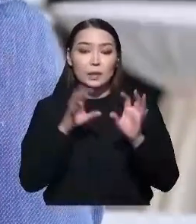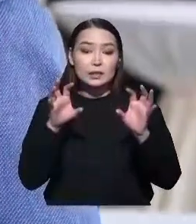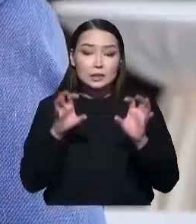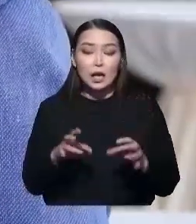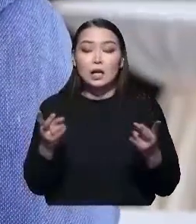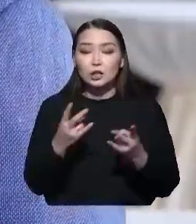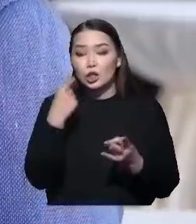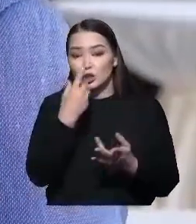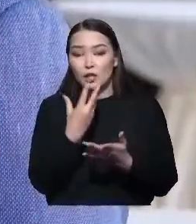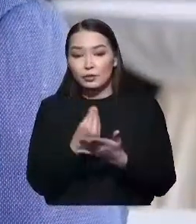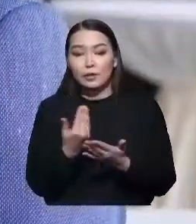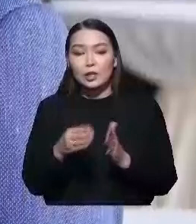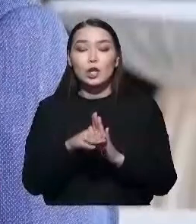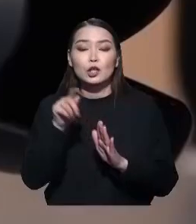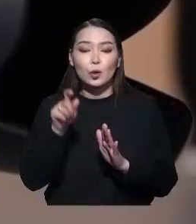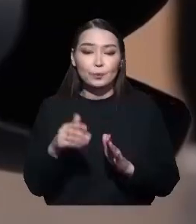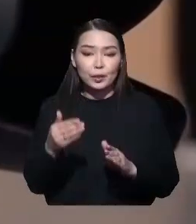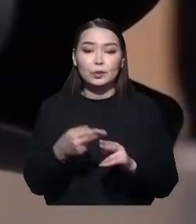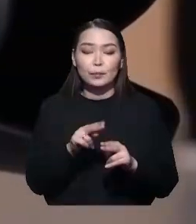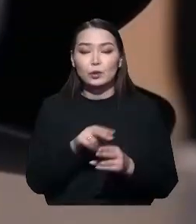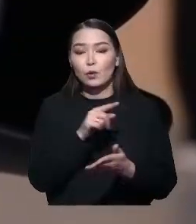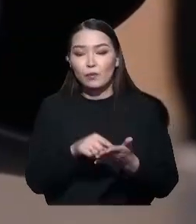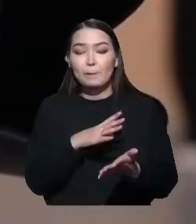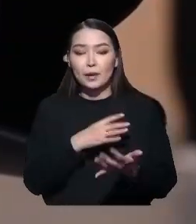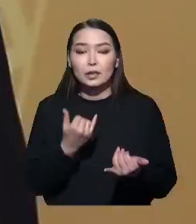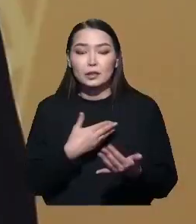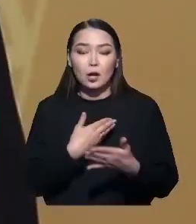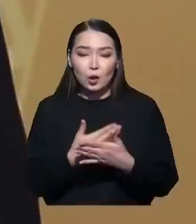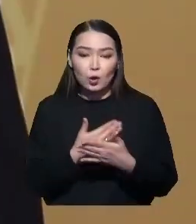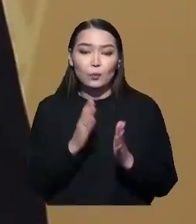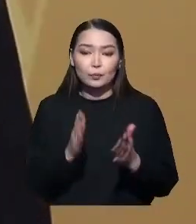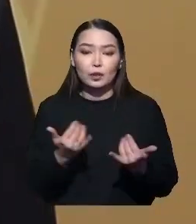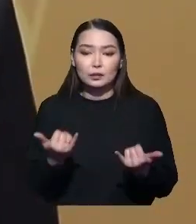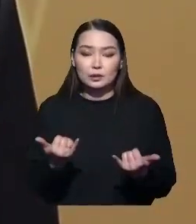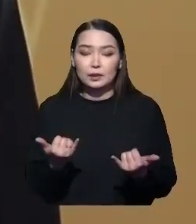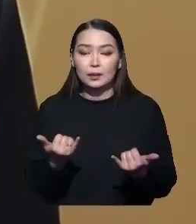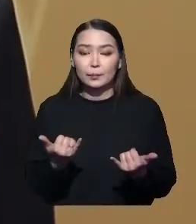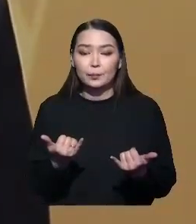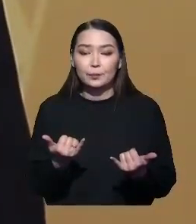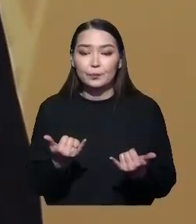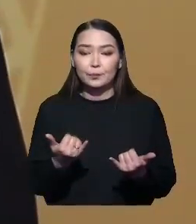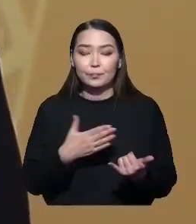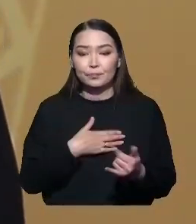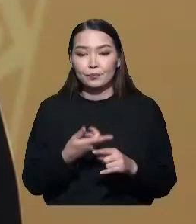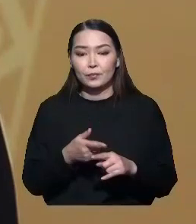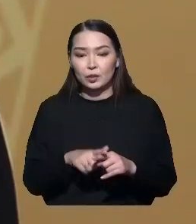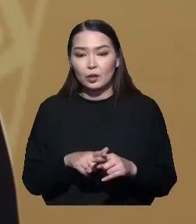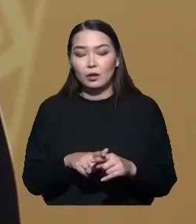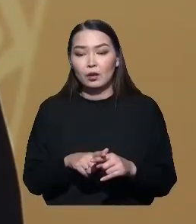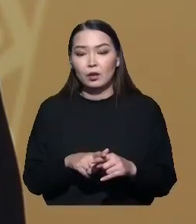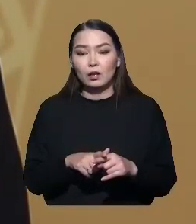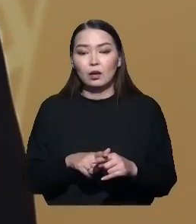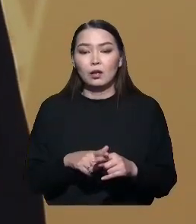заң, оны депутаттық бастамамен де жасауға біздер ниеттеніп жатырмыз. Енді ұлттық тұтастыққа қарай, ол үшін жаңағы діни